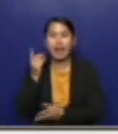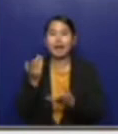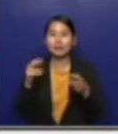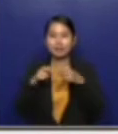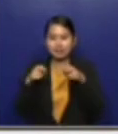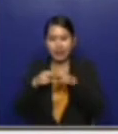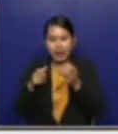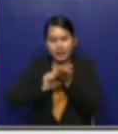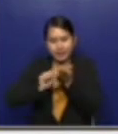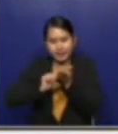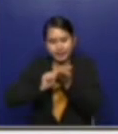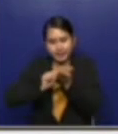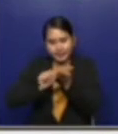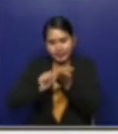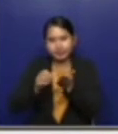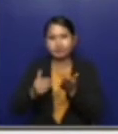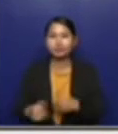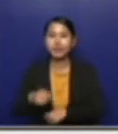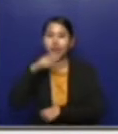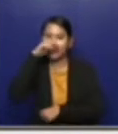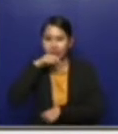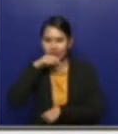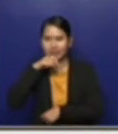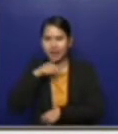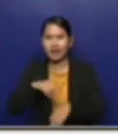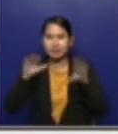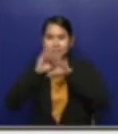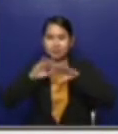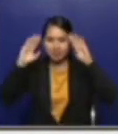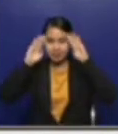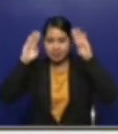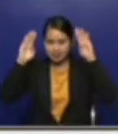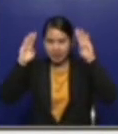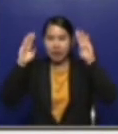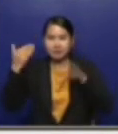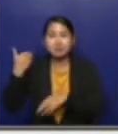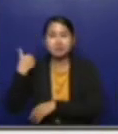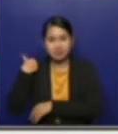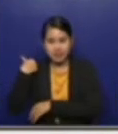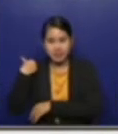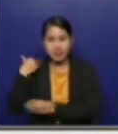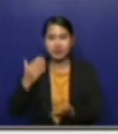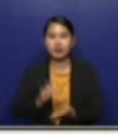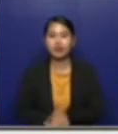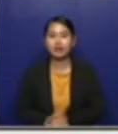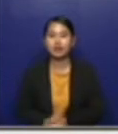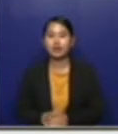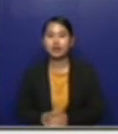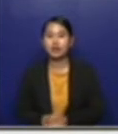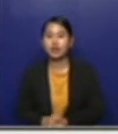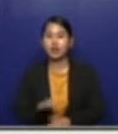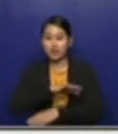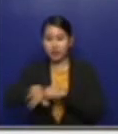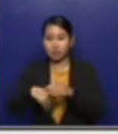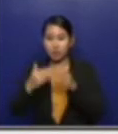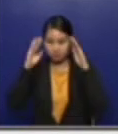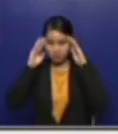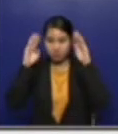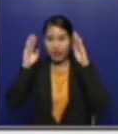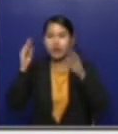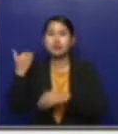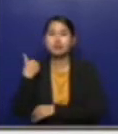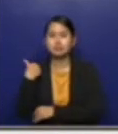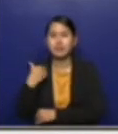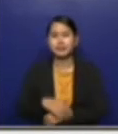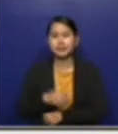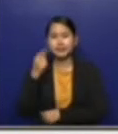เนี่ยประเทศไทยน่าจะมีบทเรียนมาหลายครั้งนายกเองพวกเราเองก็มีบทเรียนสำคัญว่า